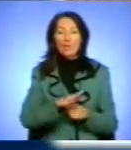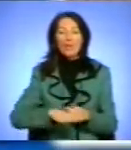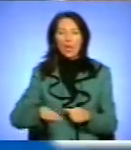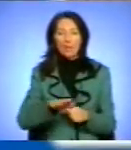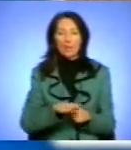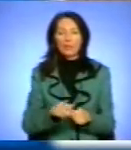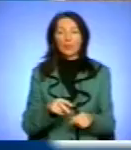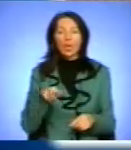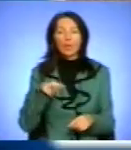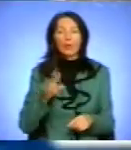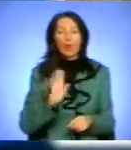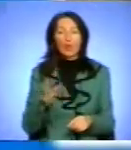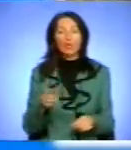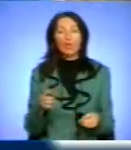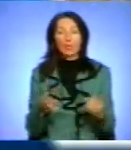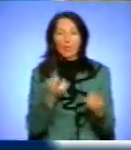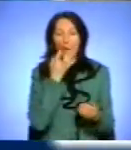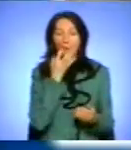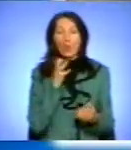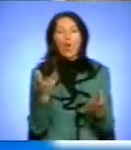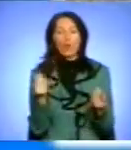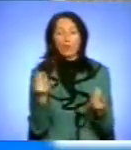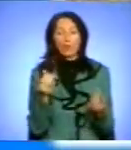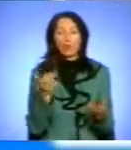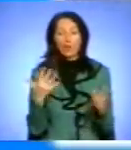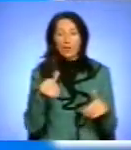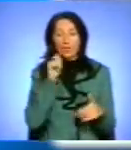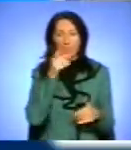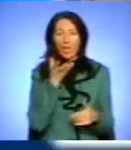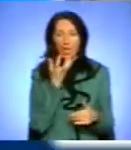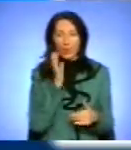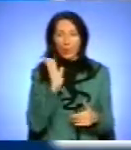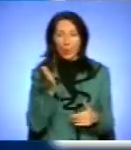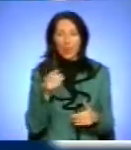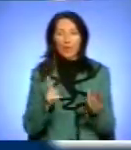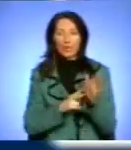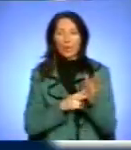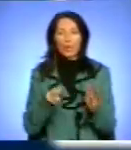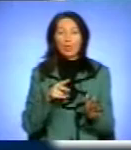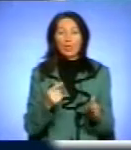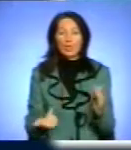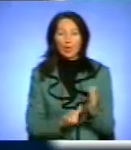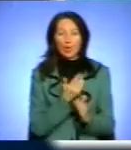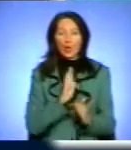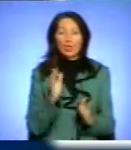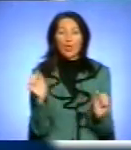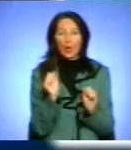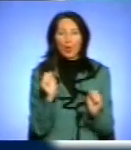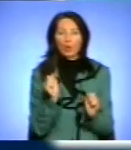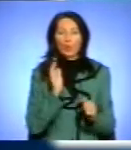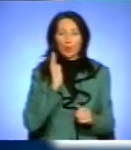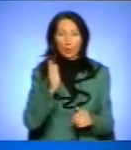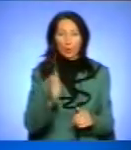Листопад буде відносно теплим і вологим. Вже завтра потеплішає, а 7 листопада знову настануть холоди, прогнозують синоптики.